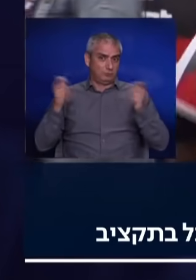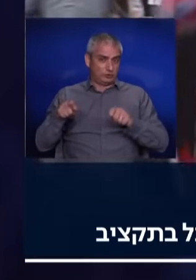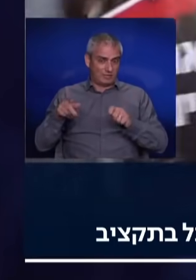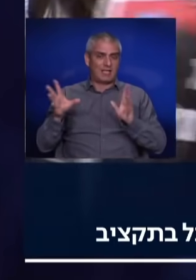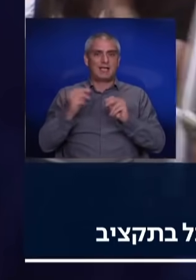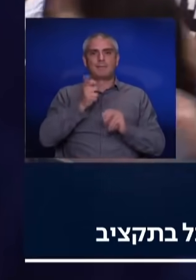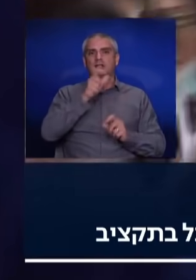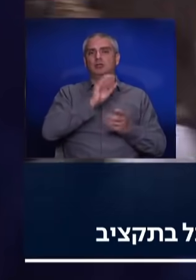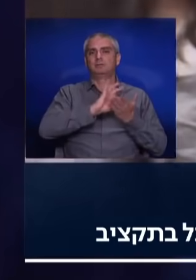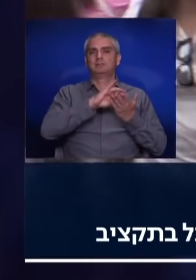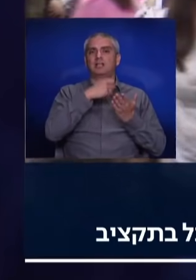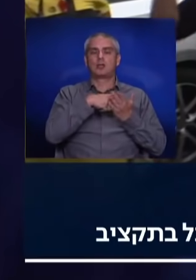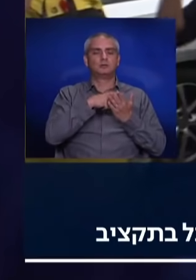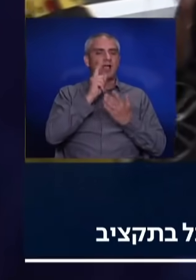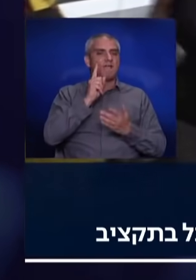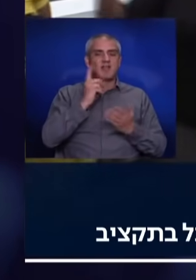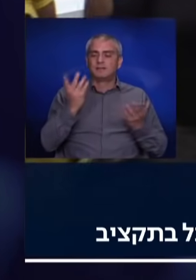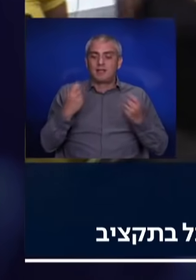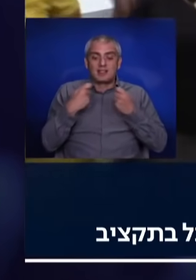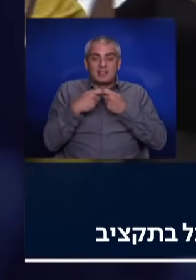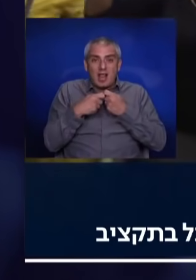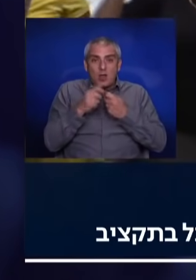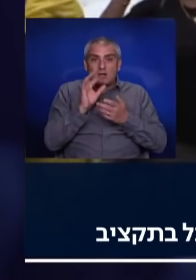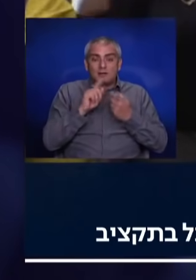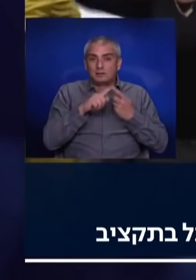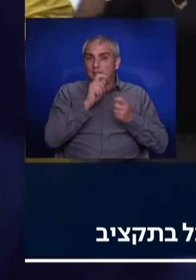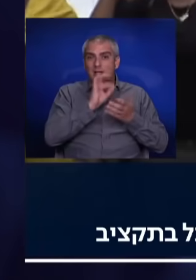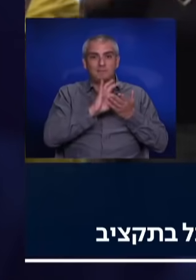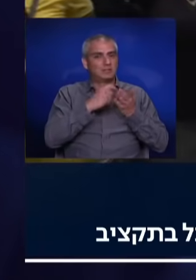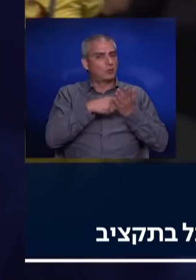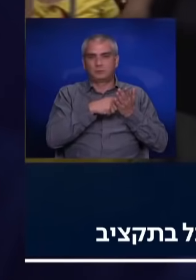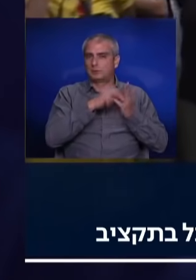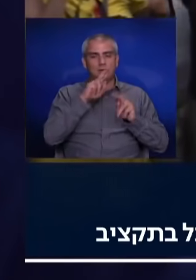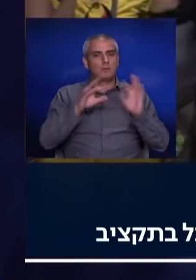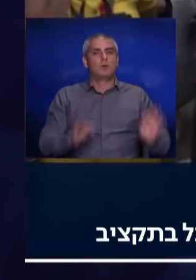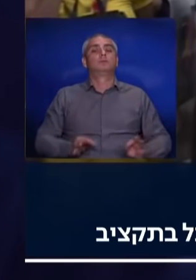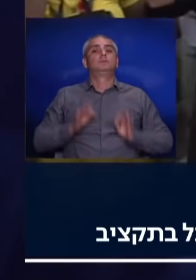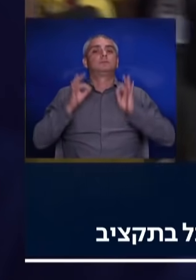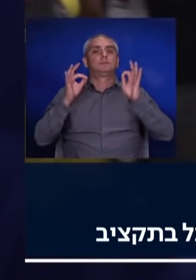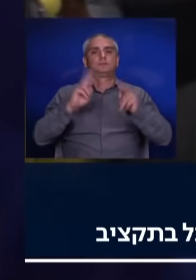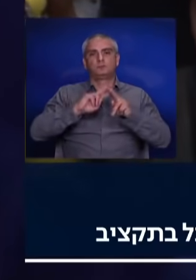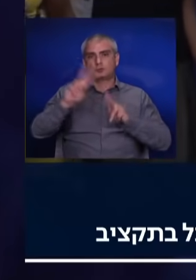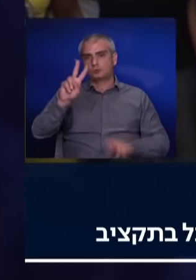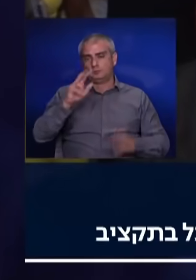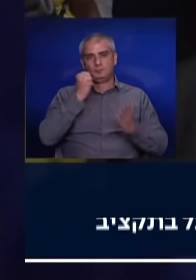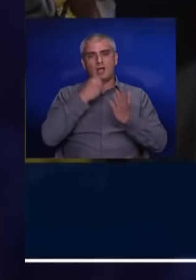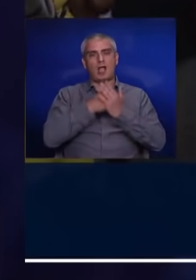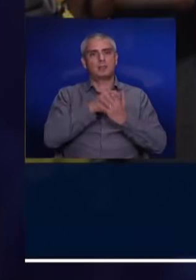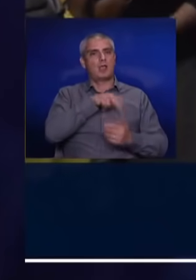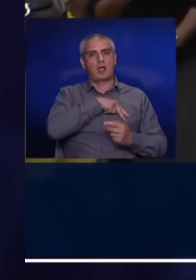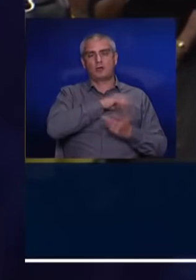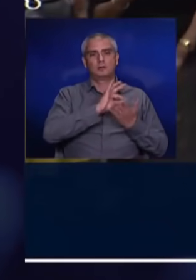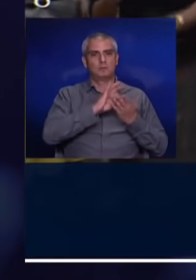אנשי משרד האוצר, אבל ככל שזה תלוי באנשי משרד האוצר, הטיפול בעניין יידחה לפחות בחודשיים עד שהאחריות על מעונות